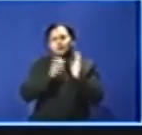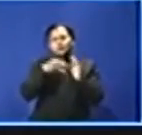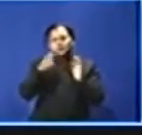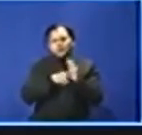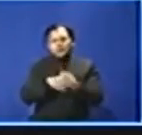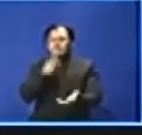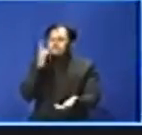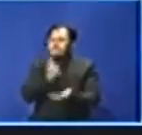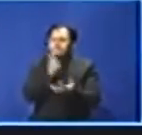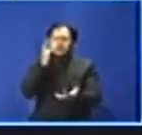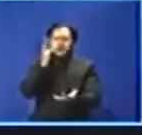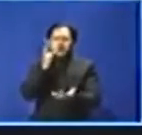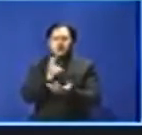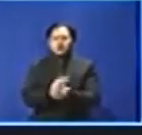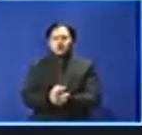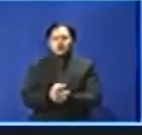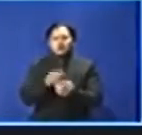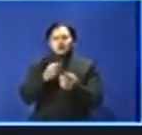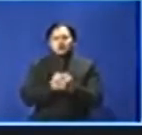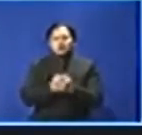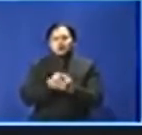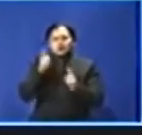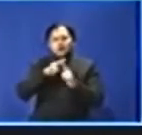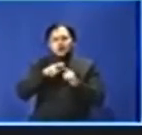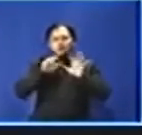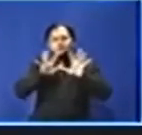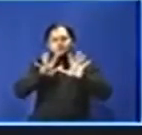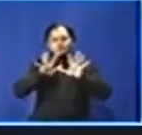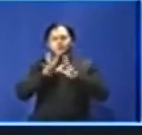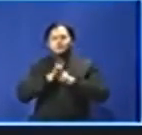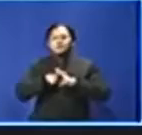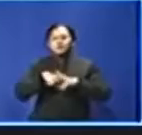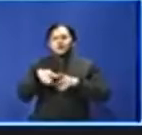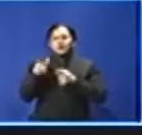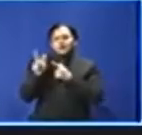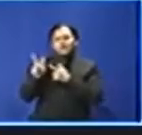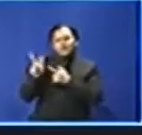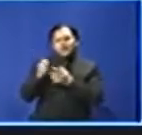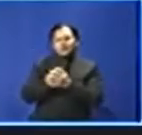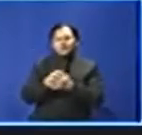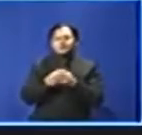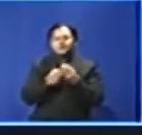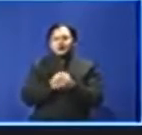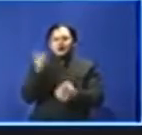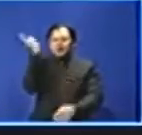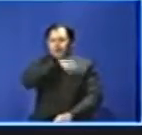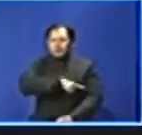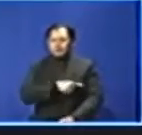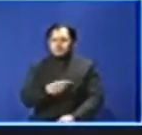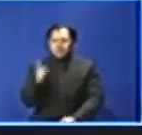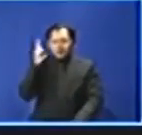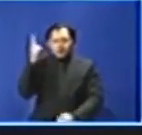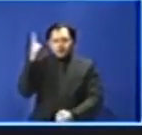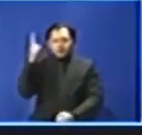tepat bertepatan dengan tanggal 10 November Hai cepat hari pahlawan tentu kita